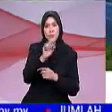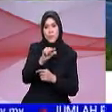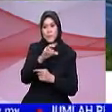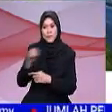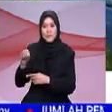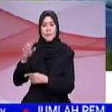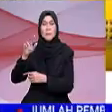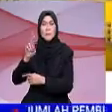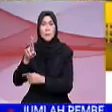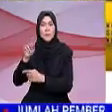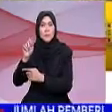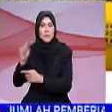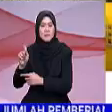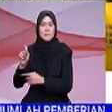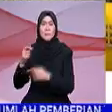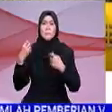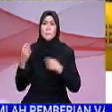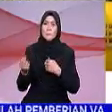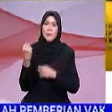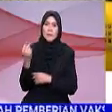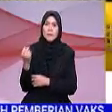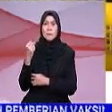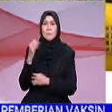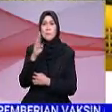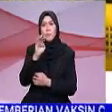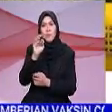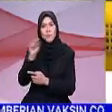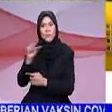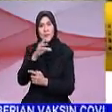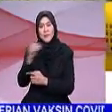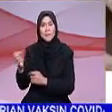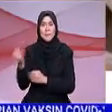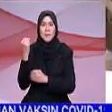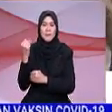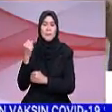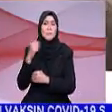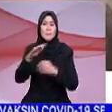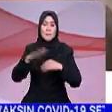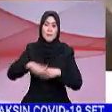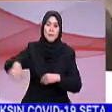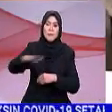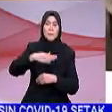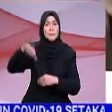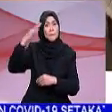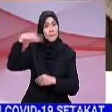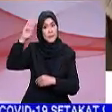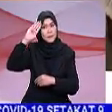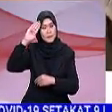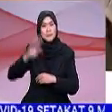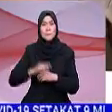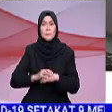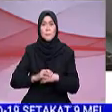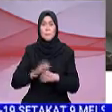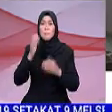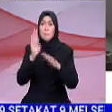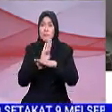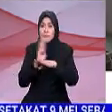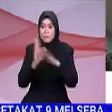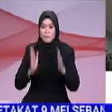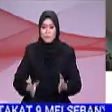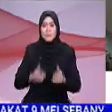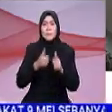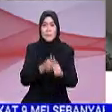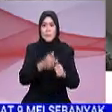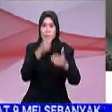pasar awam, pasar borong, pasar tani dan pasar raya seluruh Perlis. peniaga dapati mematuhi harga yang